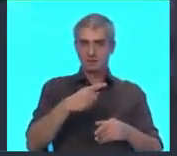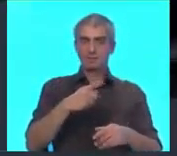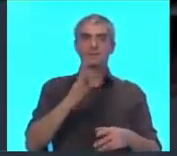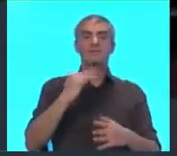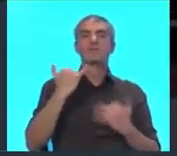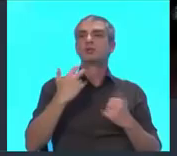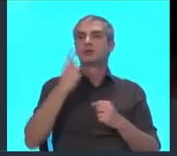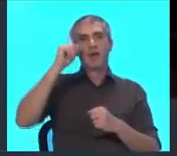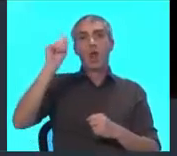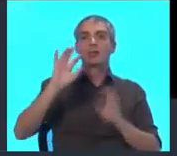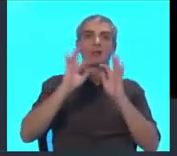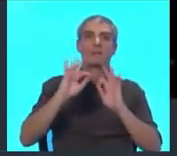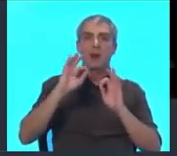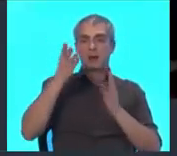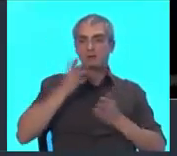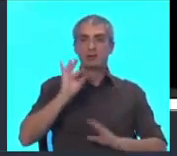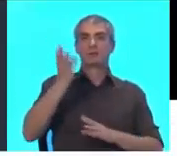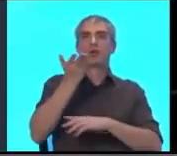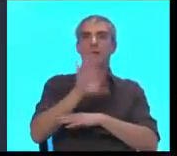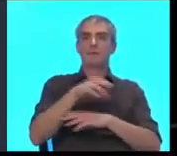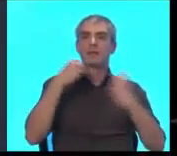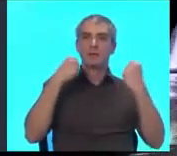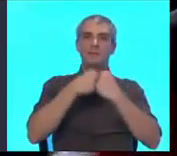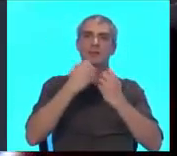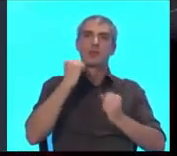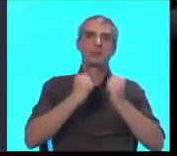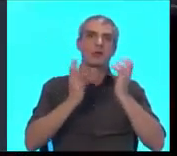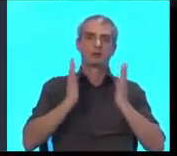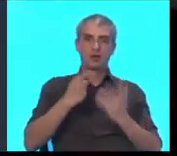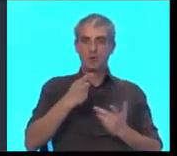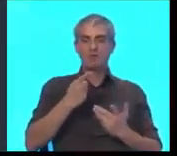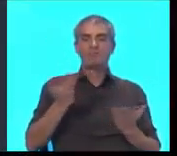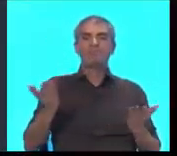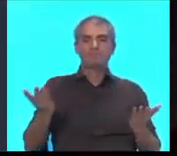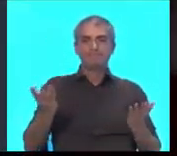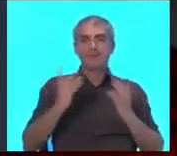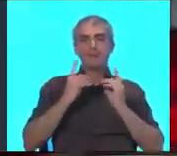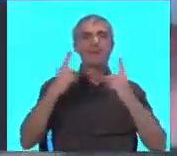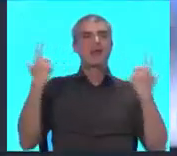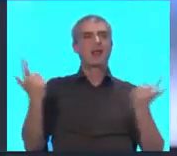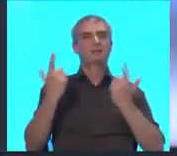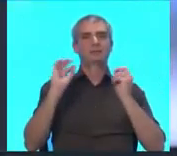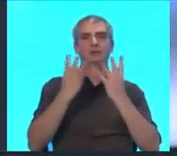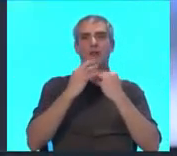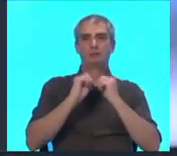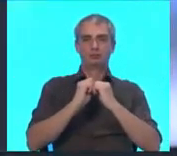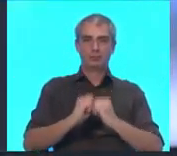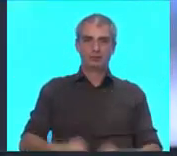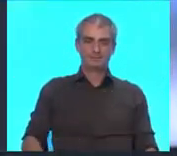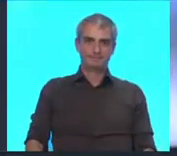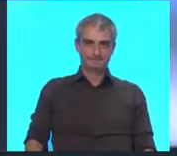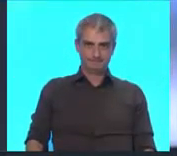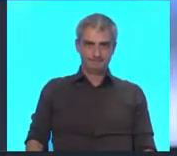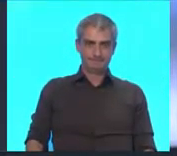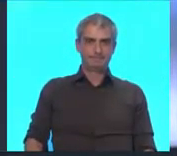לא יודעת כלל שאיבדה את בנה בתאונה הקשה בדרך לאירוע משפחתי. ועדת השחרורים